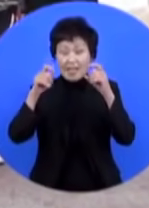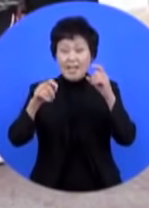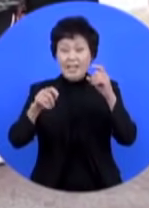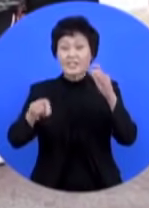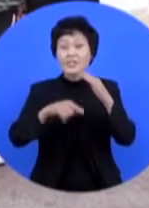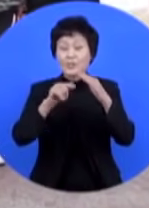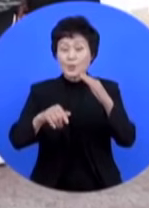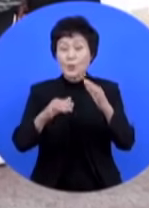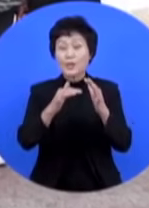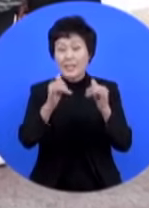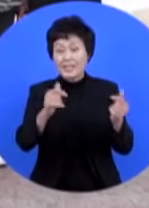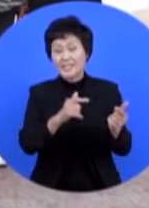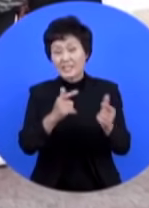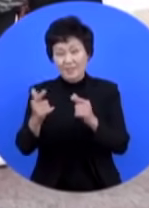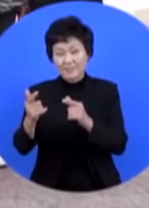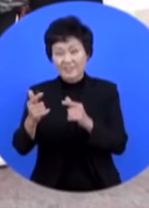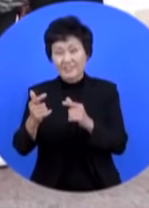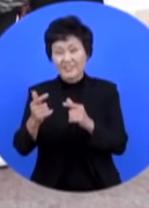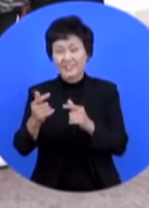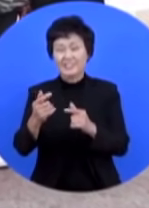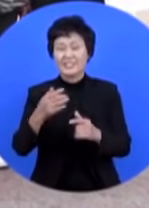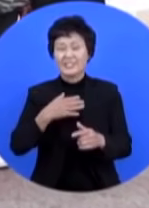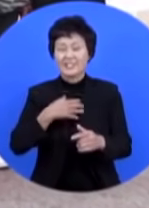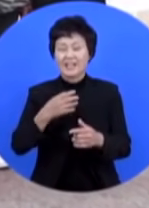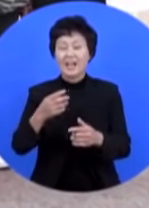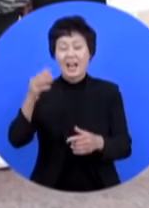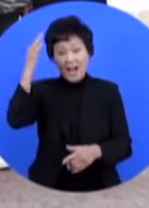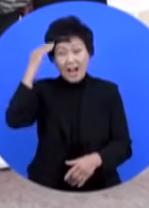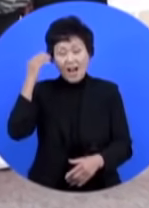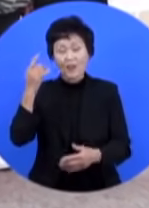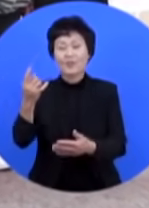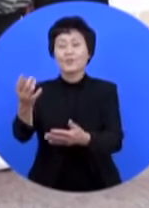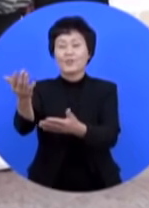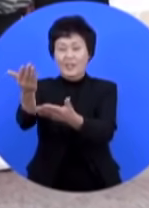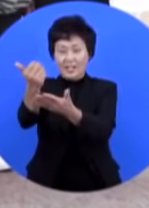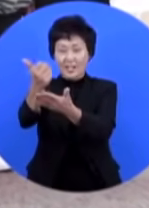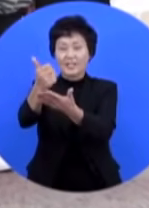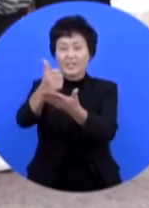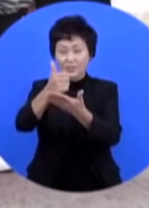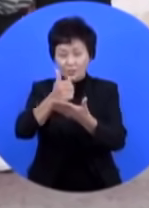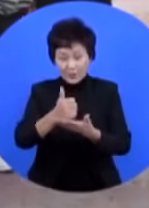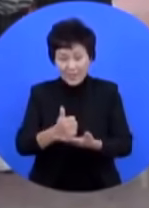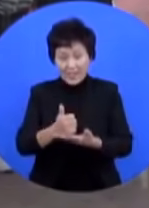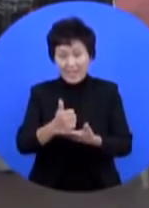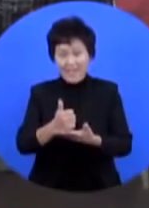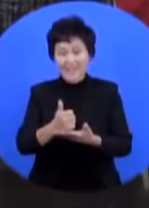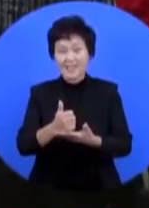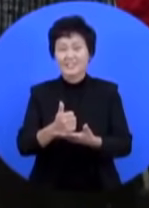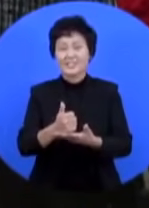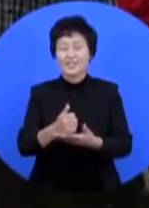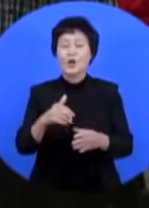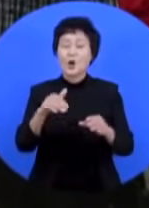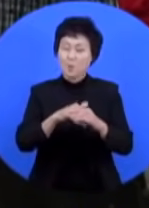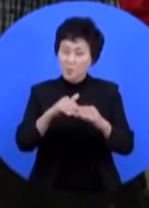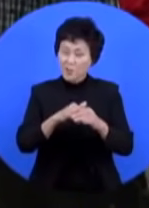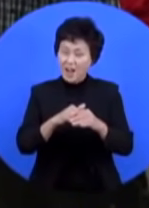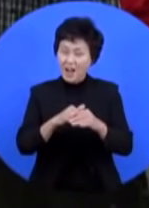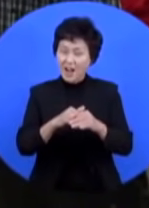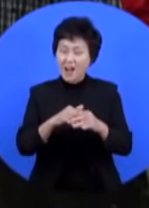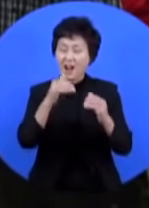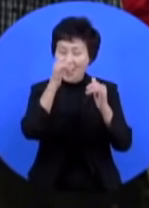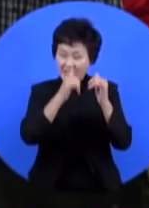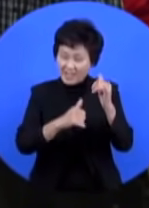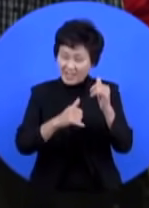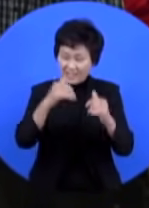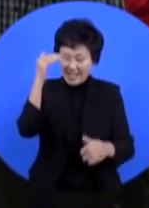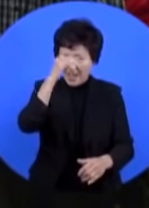한국으로 초청해서 한국에 한국의 교회 문화 등을 탐방하는 프로그램을 가지고 청와대도 가셨네. 아이들 어린 아이들 정글